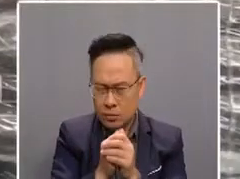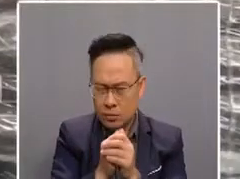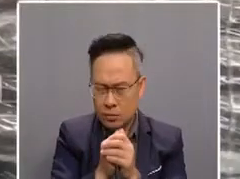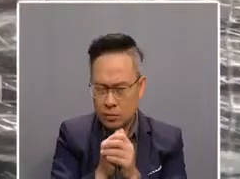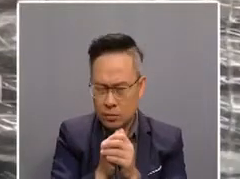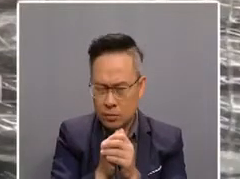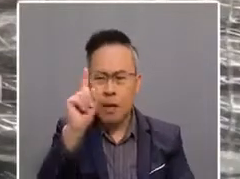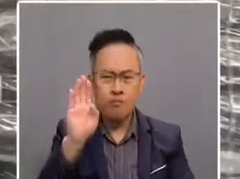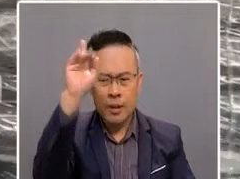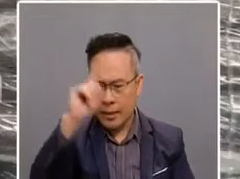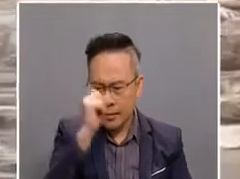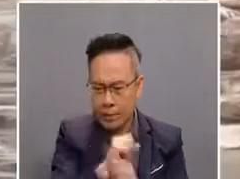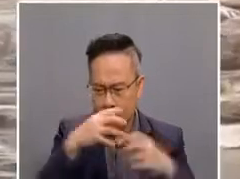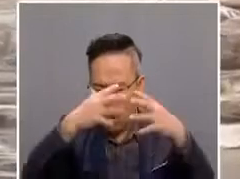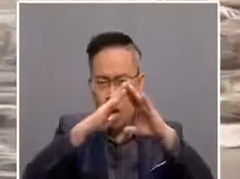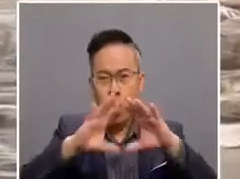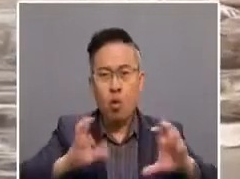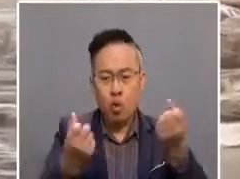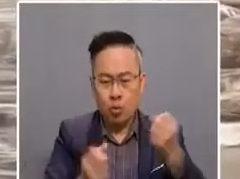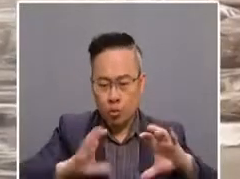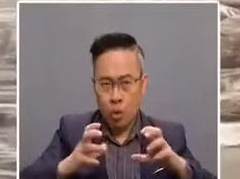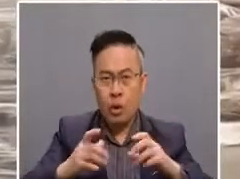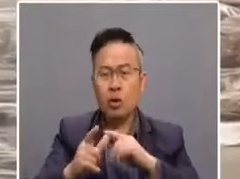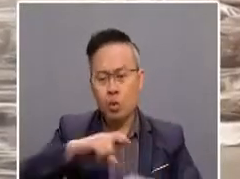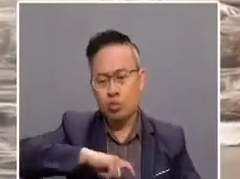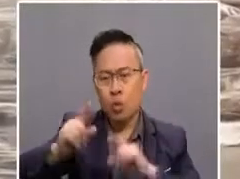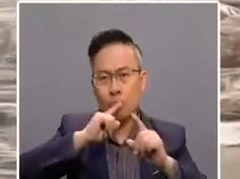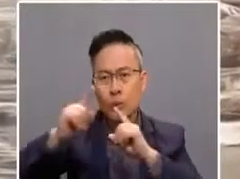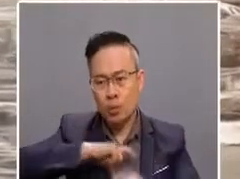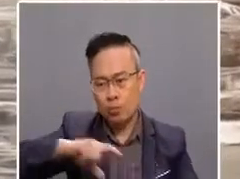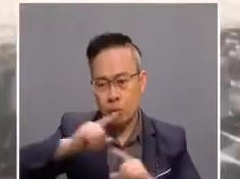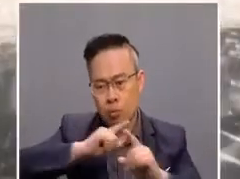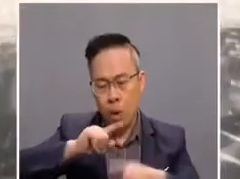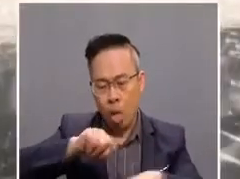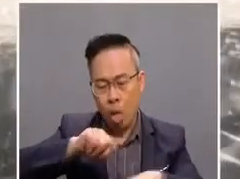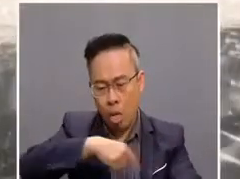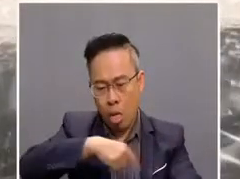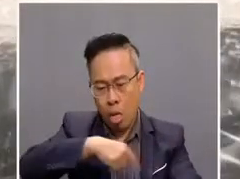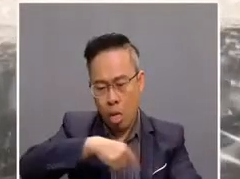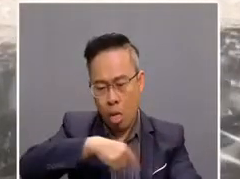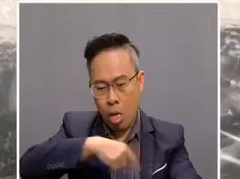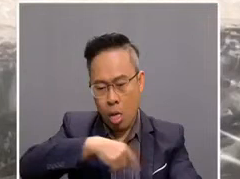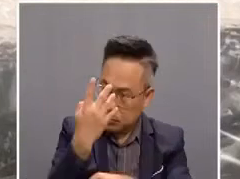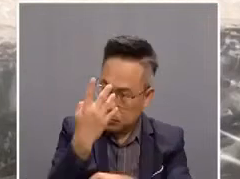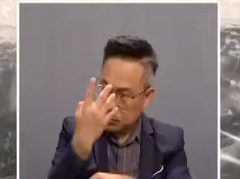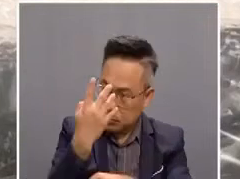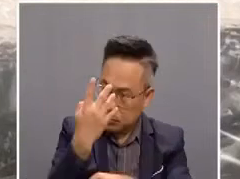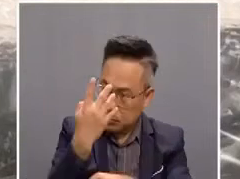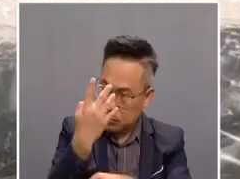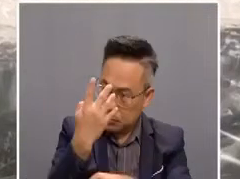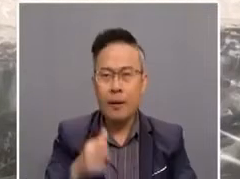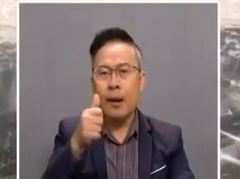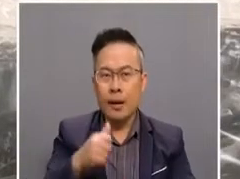ค่ะแล้วก็คุยติดต่อกันมาเรื่อยๆอะค่ะก็ใช้เวลานานเหมือนกันนะคะแบบ จ้าหนึ่งก็ 4-5 ปีอะค่ะในเบื้องต้นก็